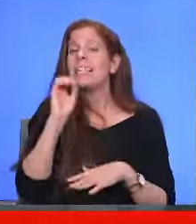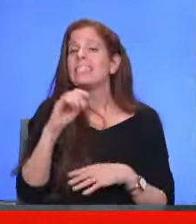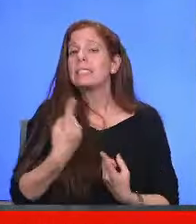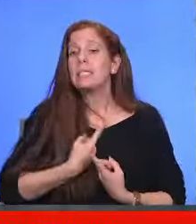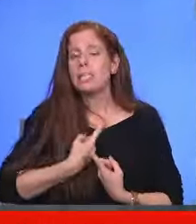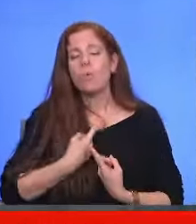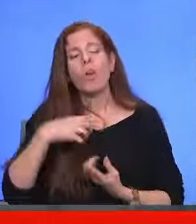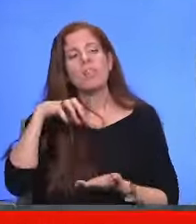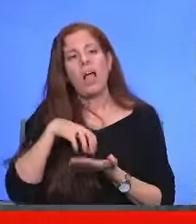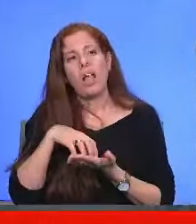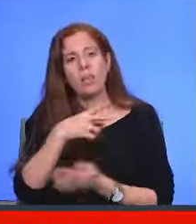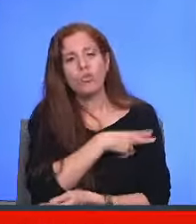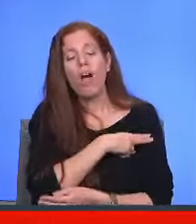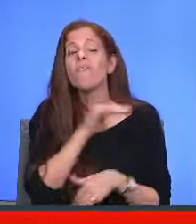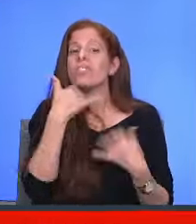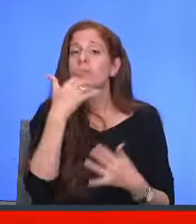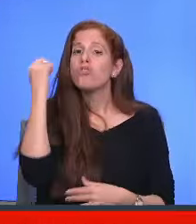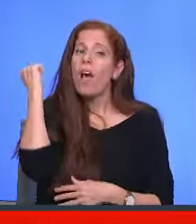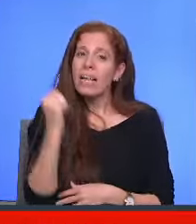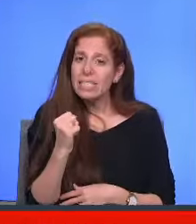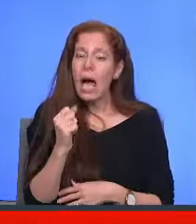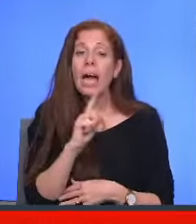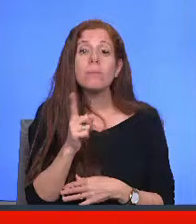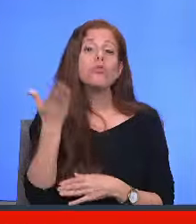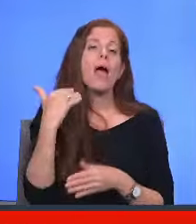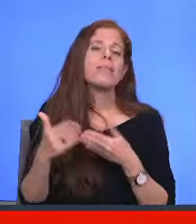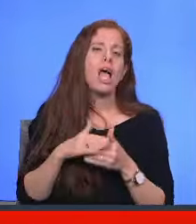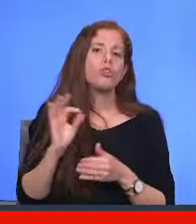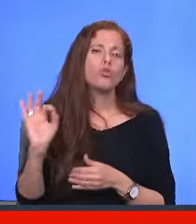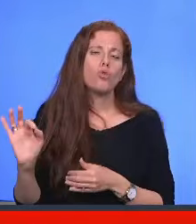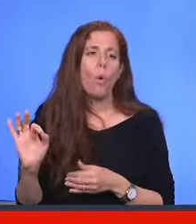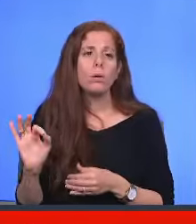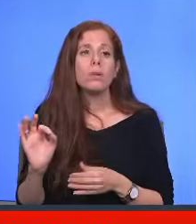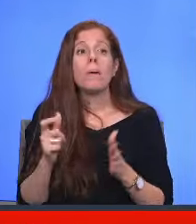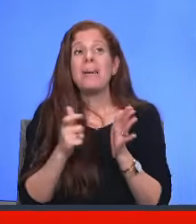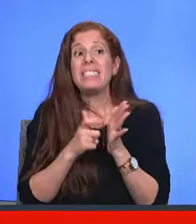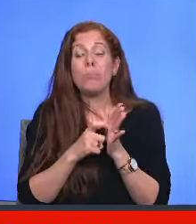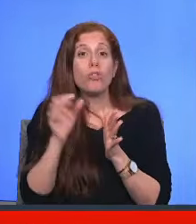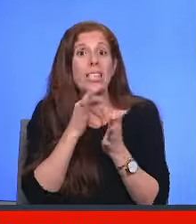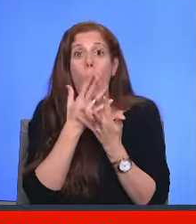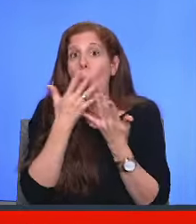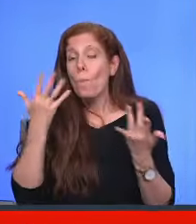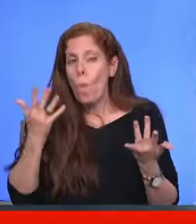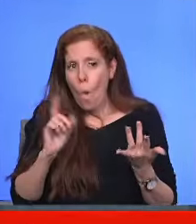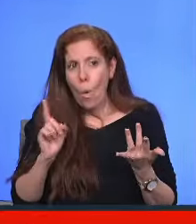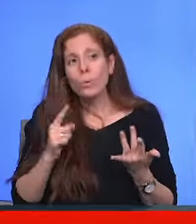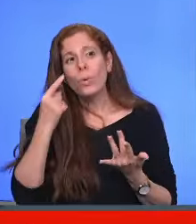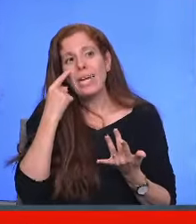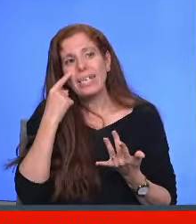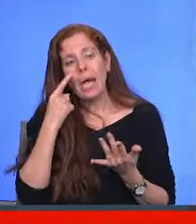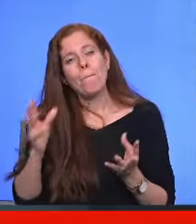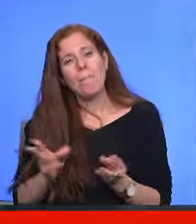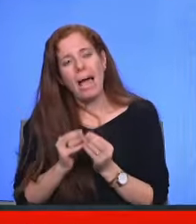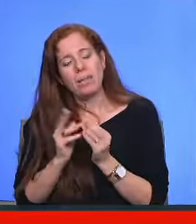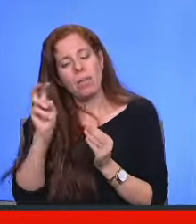המשטרה וסיפר שרצח את מי שהייתה אשתו. בנסיבות שעדיין אינן ברורות לחלוטין, הוא כנראה עלה ביחד איתה